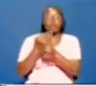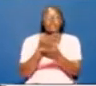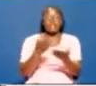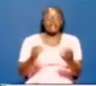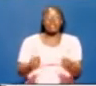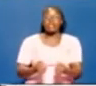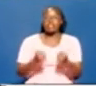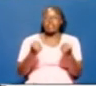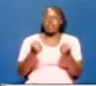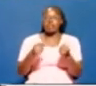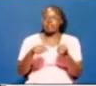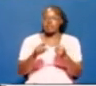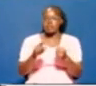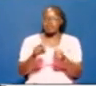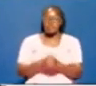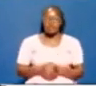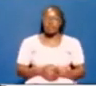maishani.